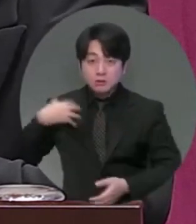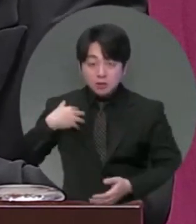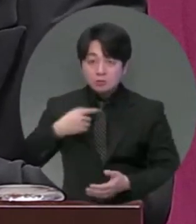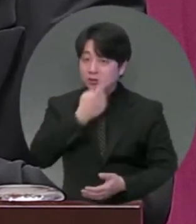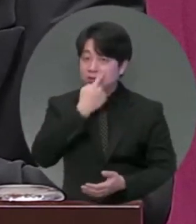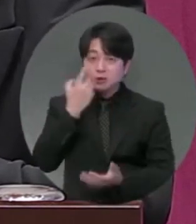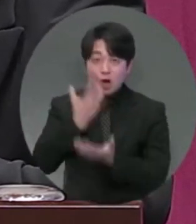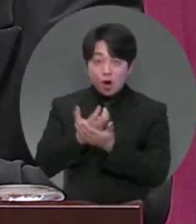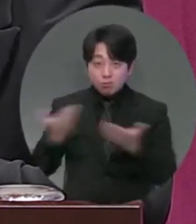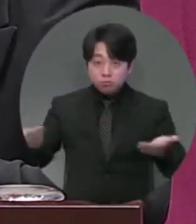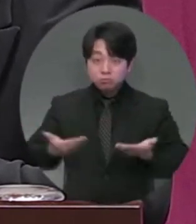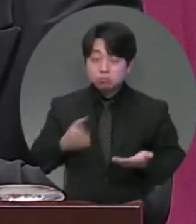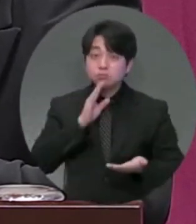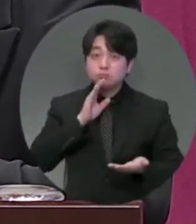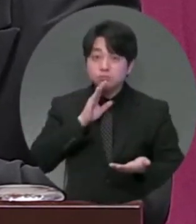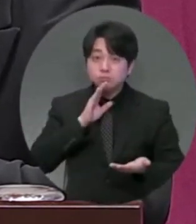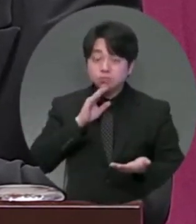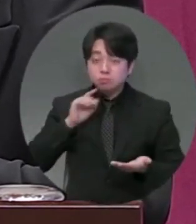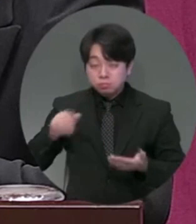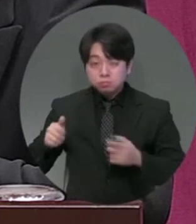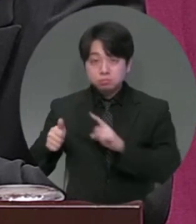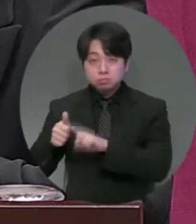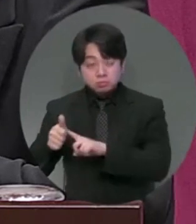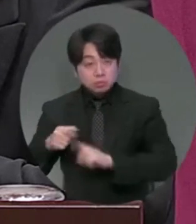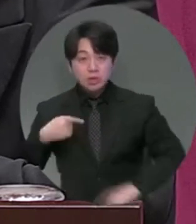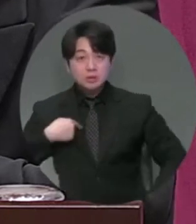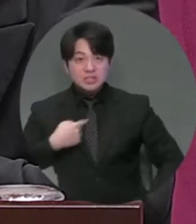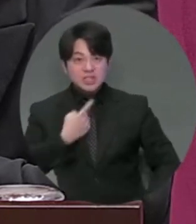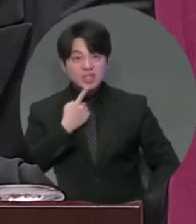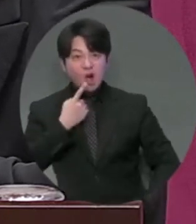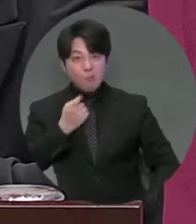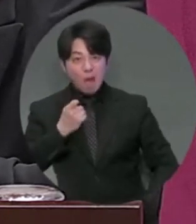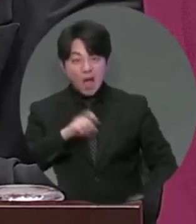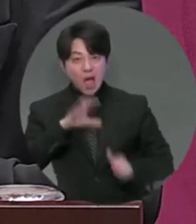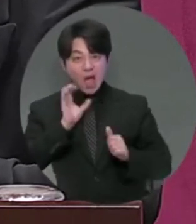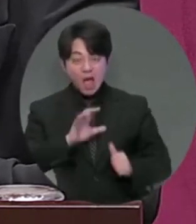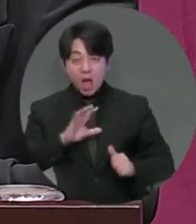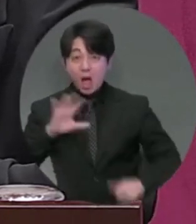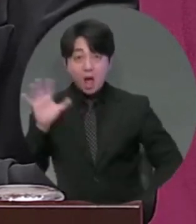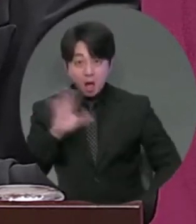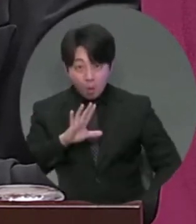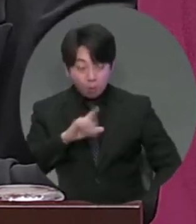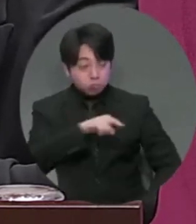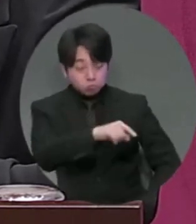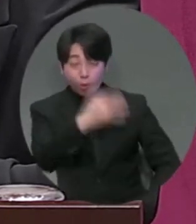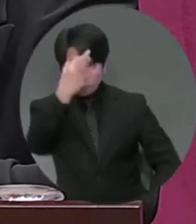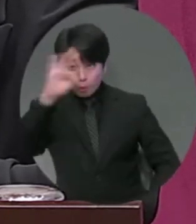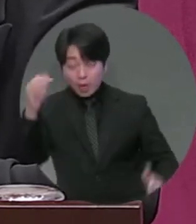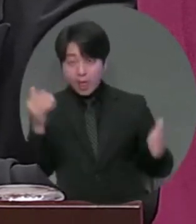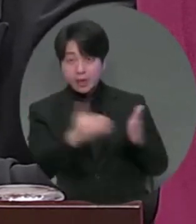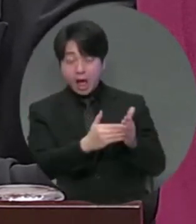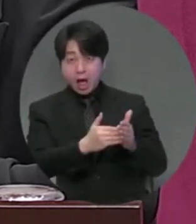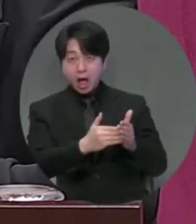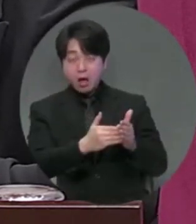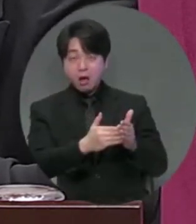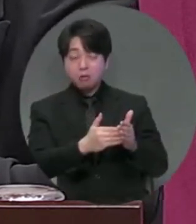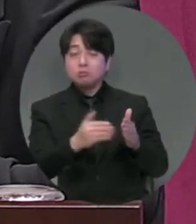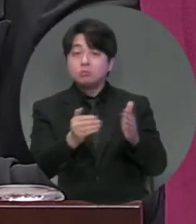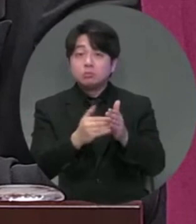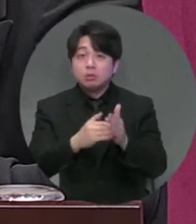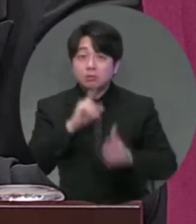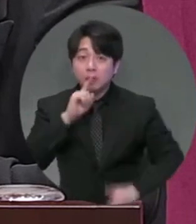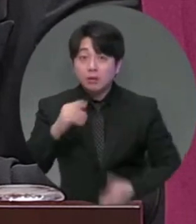의심받는 당사자는 때리거나 협박하지 않았다가 아니라 동의했다 안 했다의 증거를 제출할 부담을지게 될 테니까요